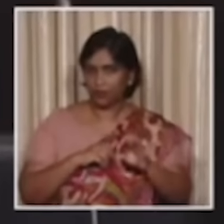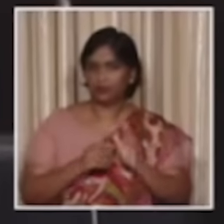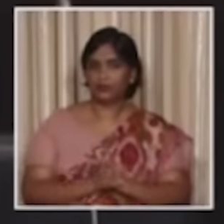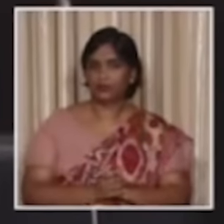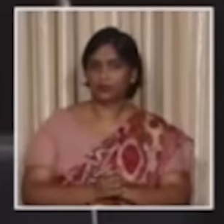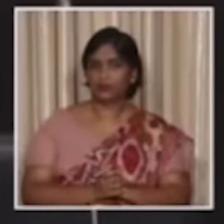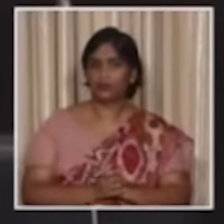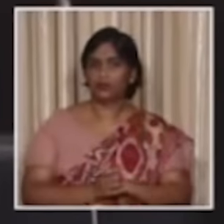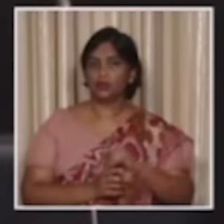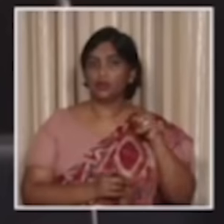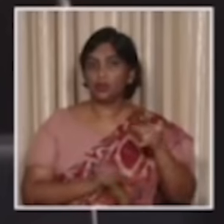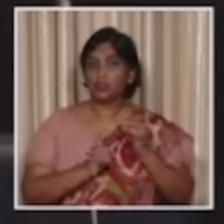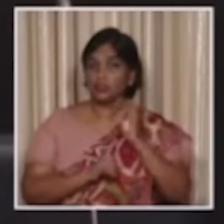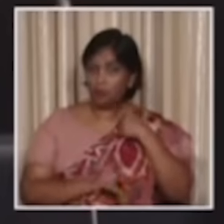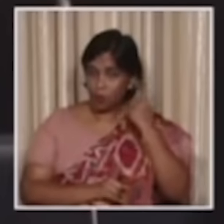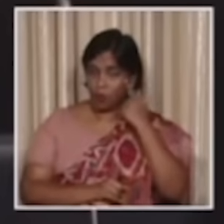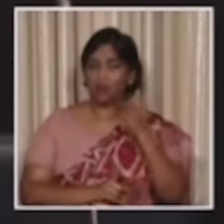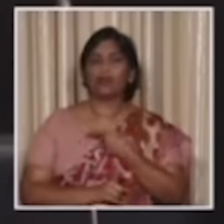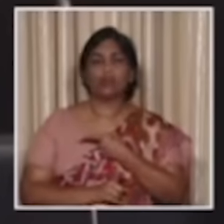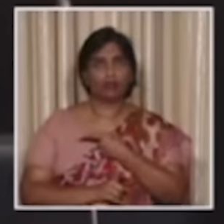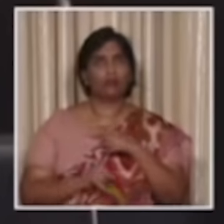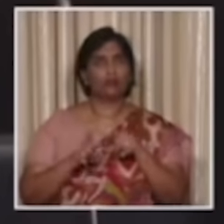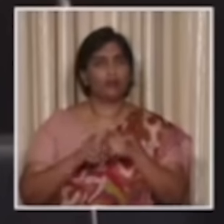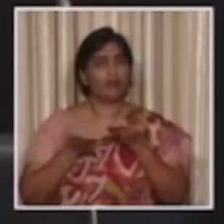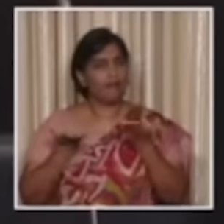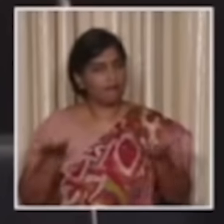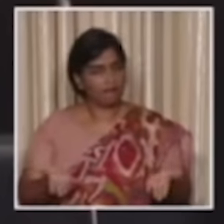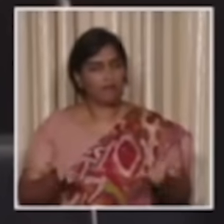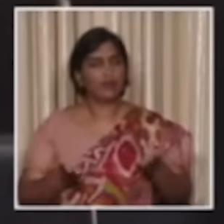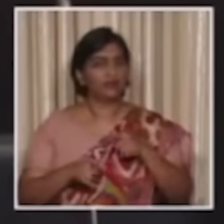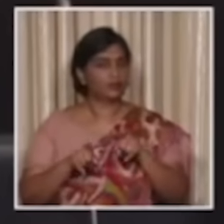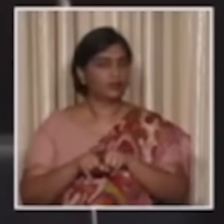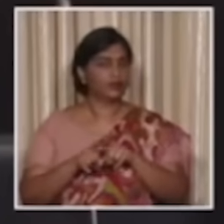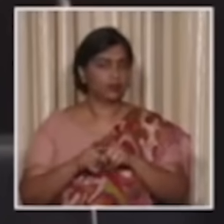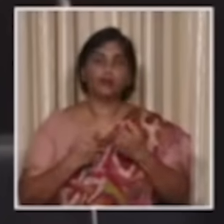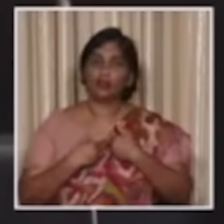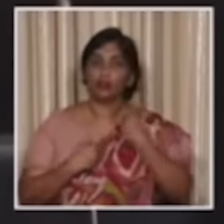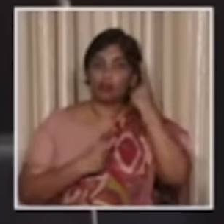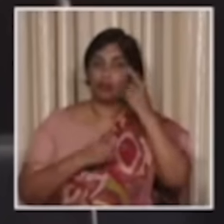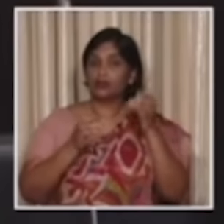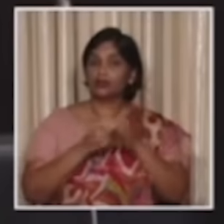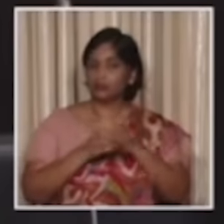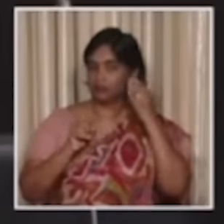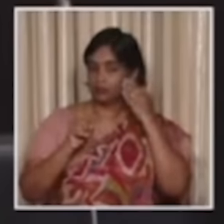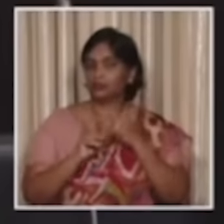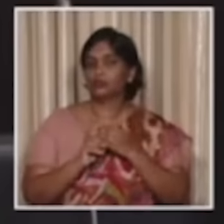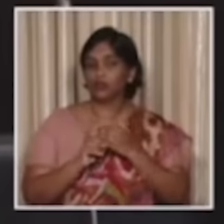පිළිබඳව. එතුමත් මේක දන්නා කාරණයක්. එහෙම දෙයක් තිබියදී මේක අපේ බුද්ධිආංශය